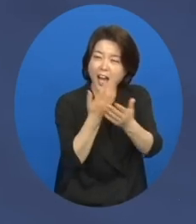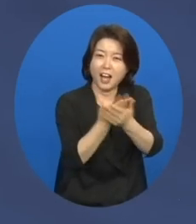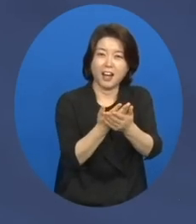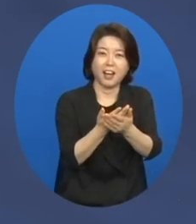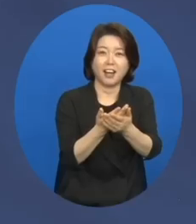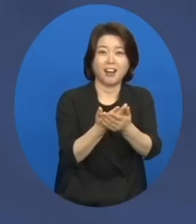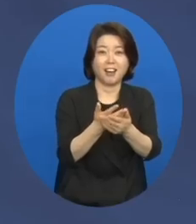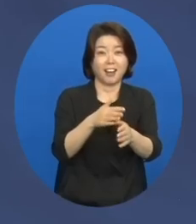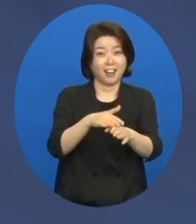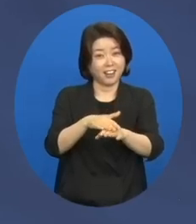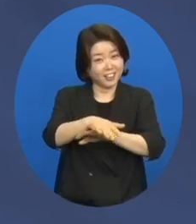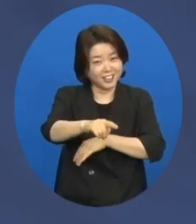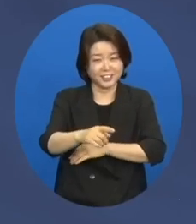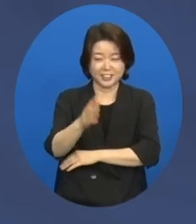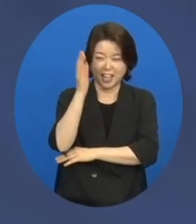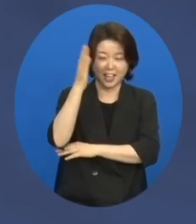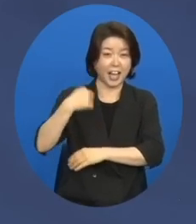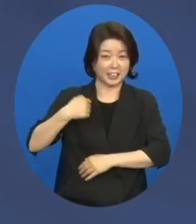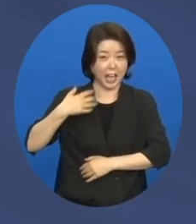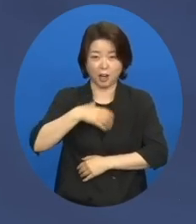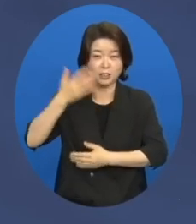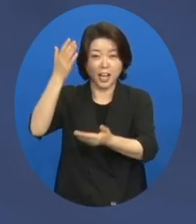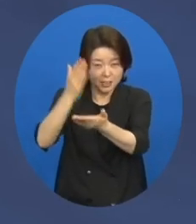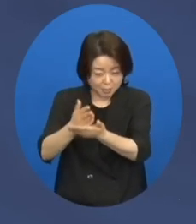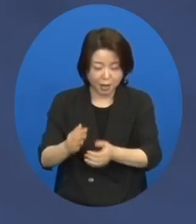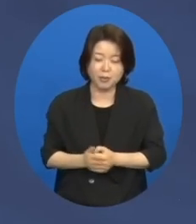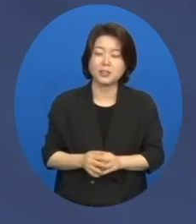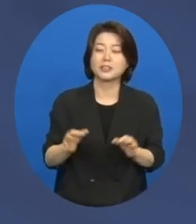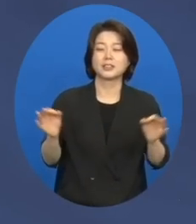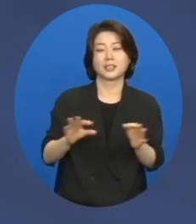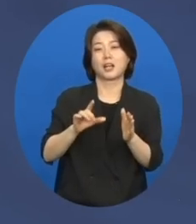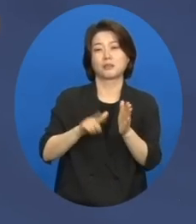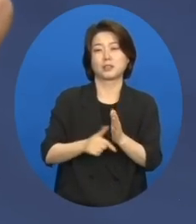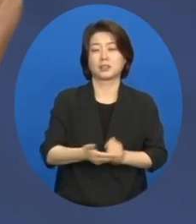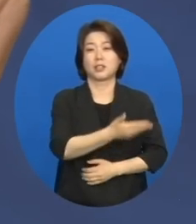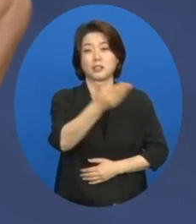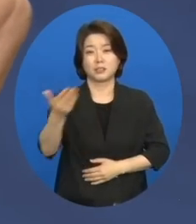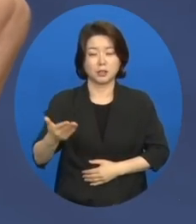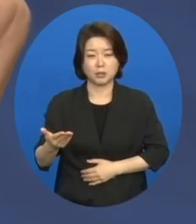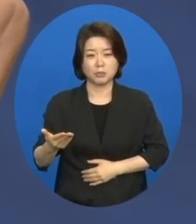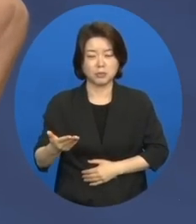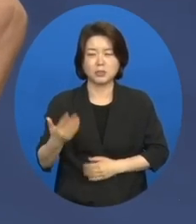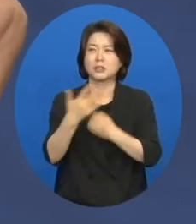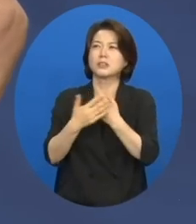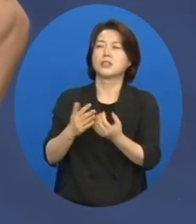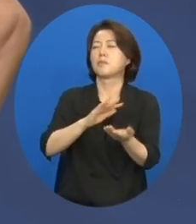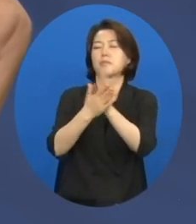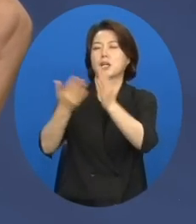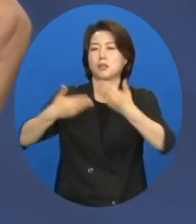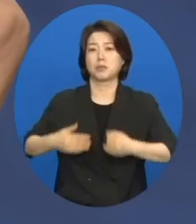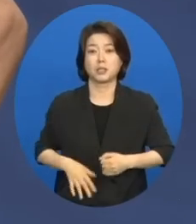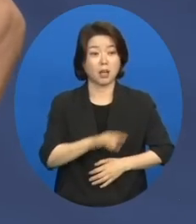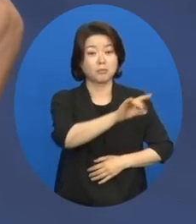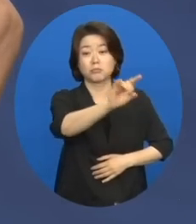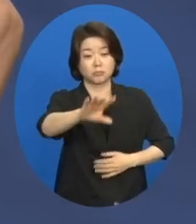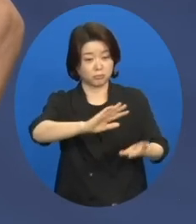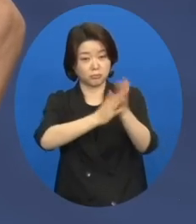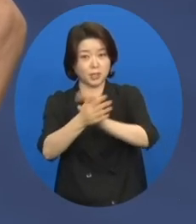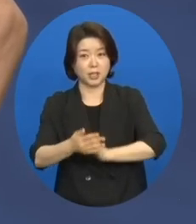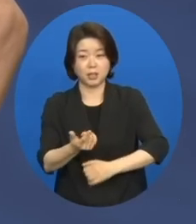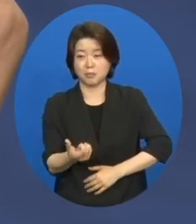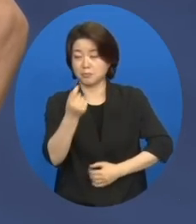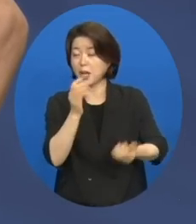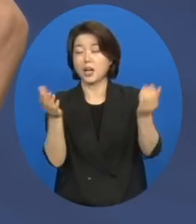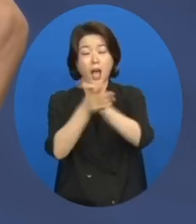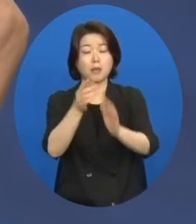식으로 강사 걱정하지 마시고 오늘 이 짧은 시간에 여러분이 변화받아야 되는 거야. 우리 각자 살아야 되는 거예요. 아멘 빨리 안